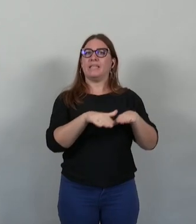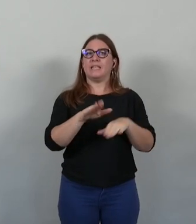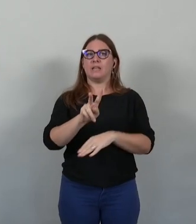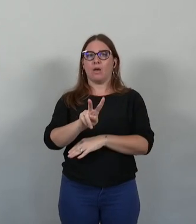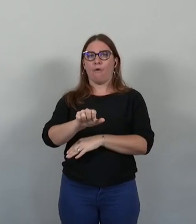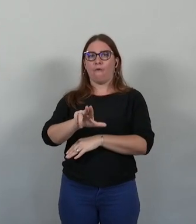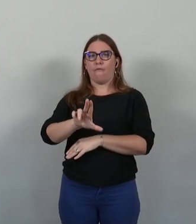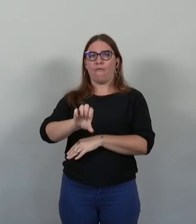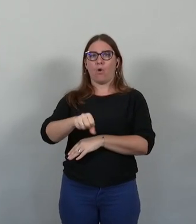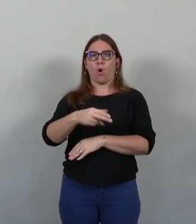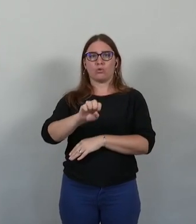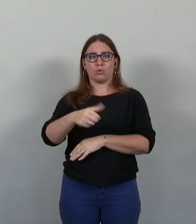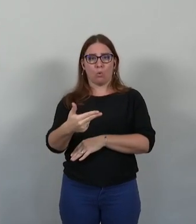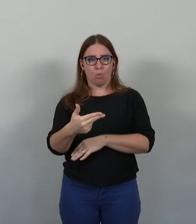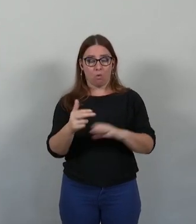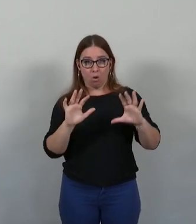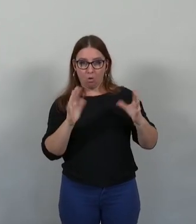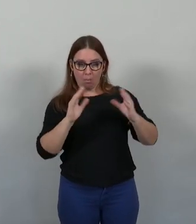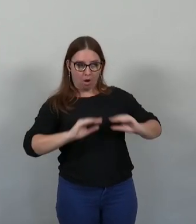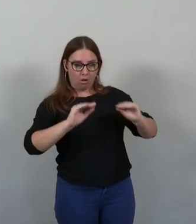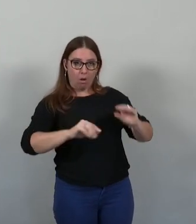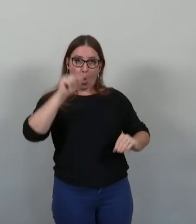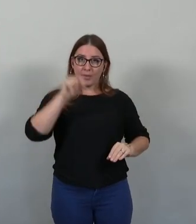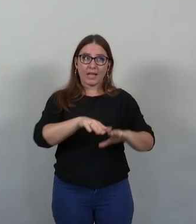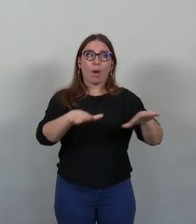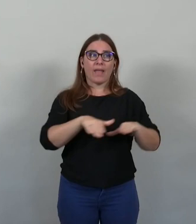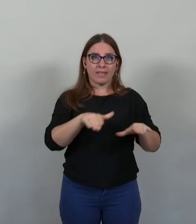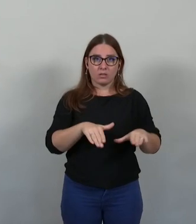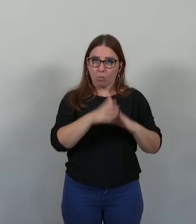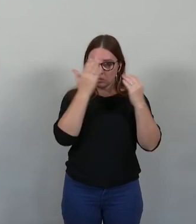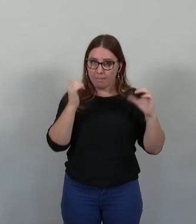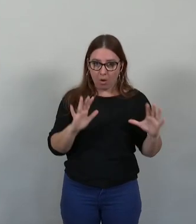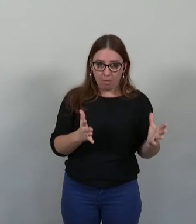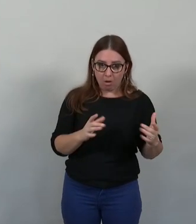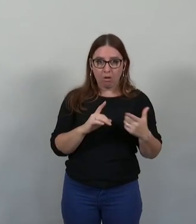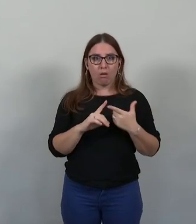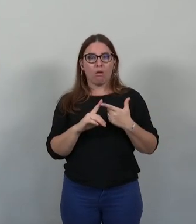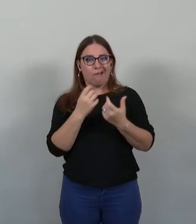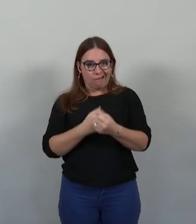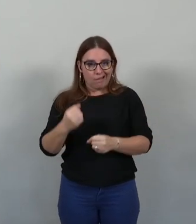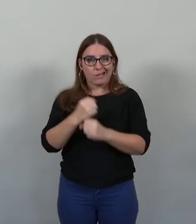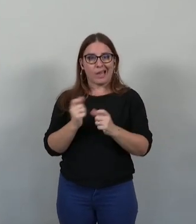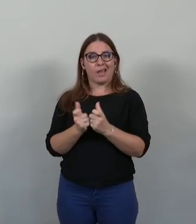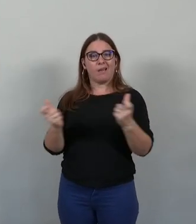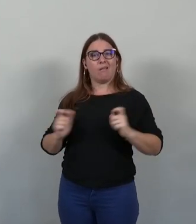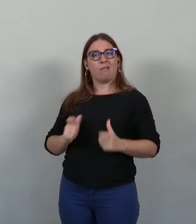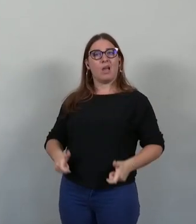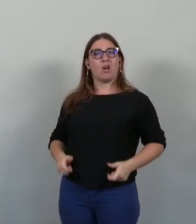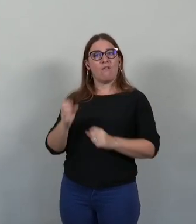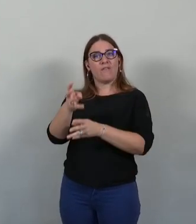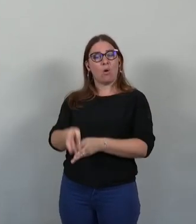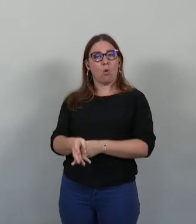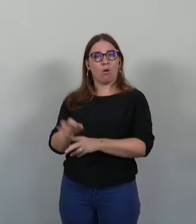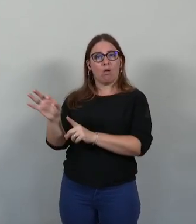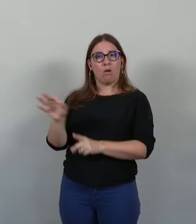comment vous allez assurer l'enseignement obligatoire de la natation mettre en place une école du vélo qui mobilise de l'ordre